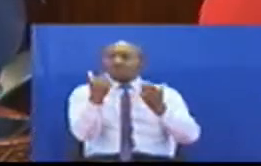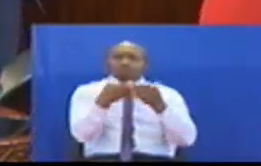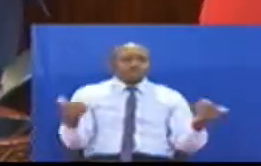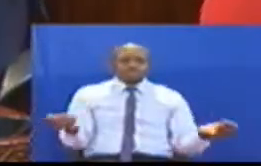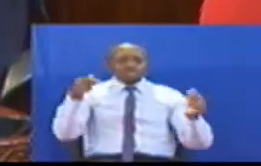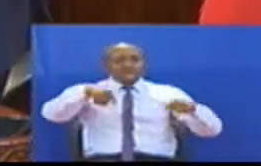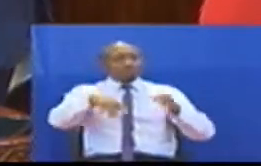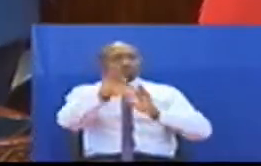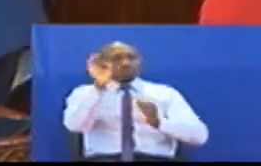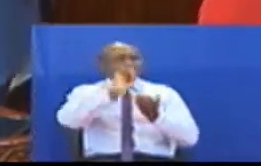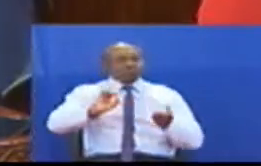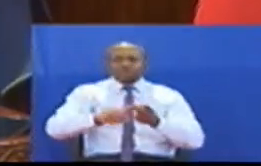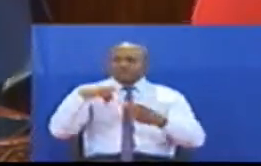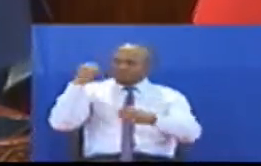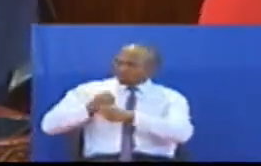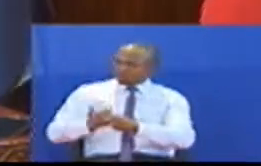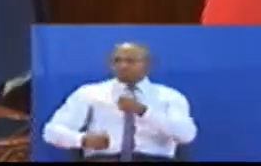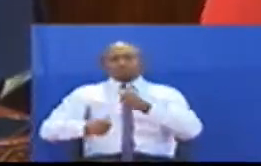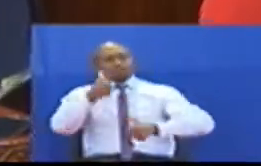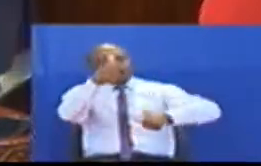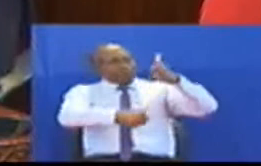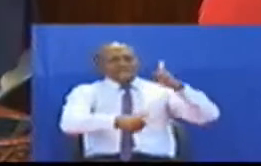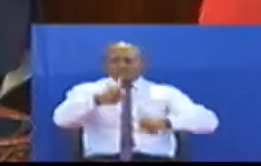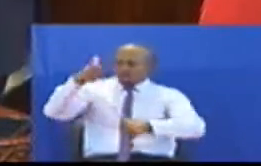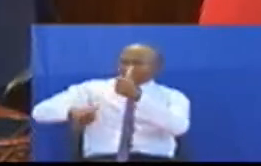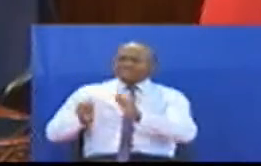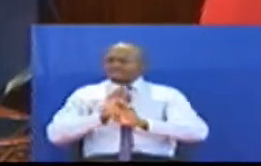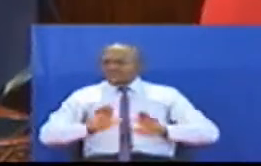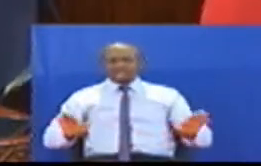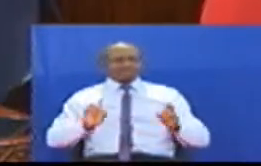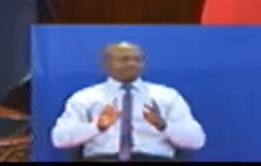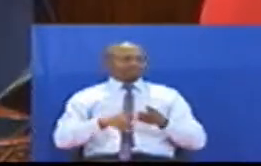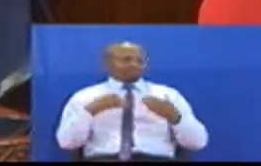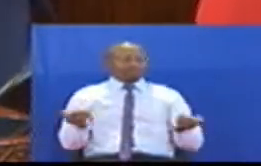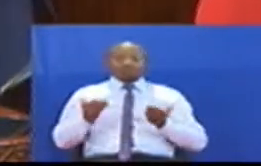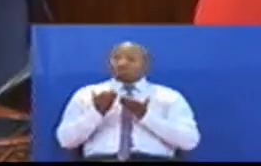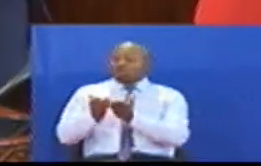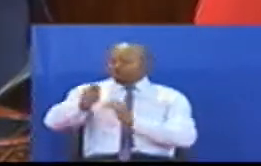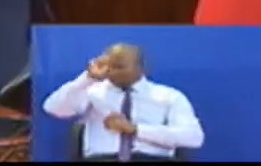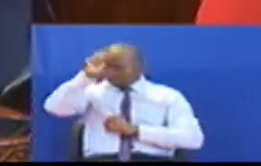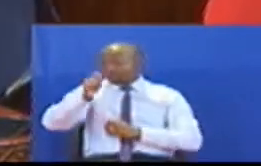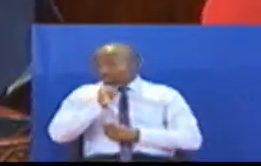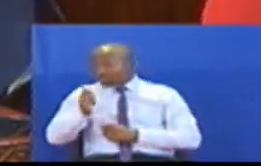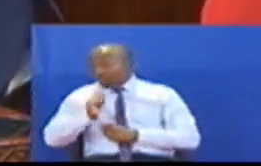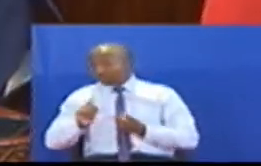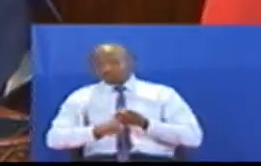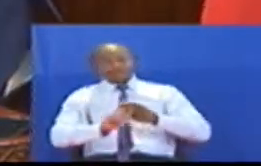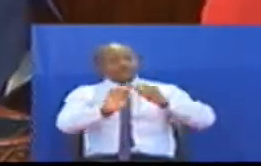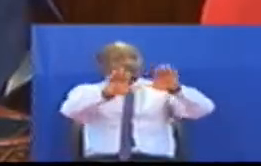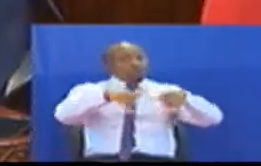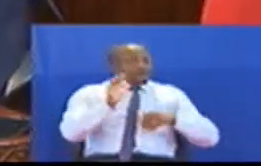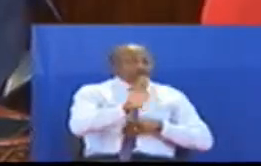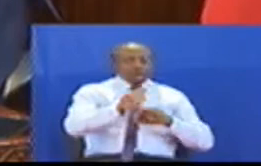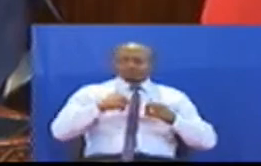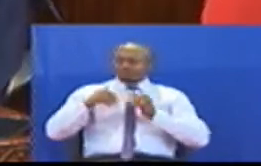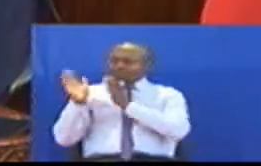ni shughuli tu. Unaenda kuomba kura, unapewa kura, shughuli zinaisha. Kwa hiyo nataka ni kuombe Mheshimiwa Spika, bunge lako hili